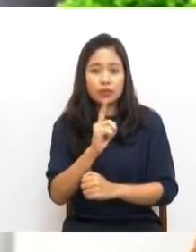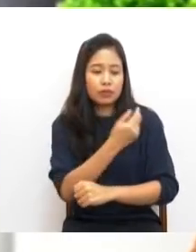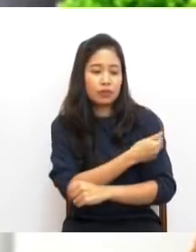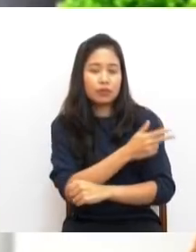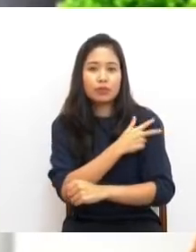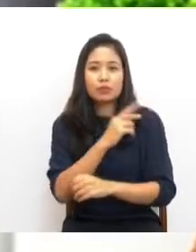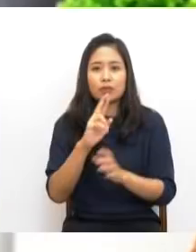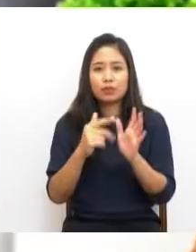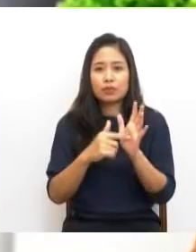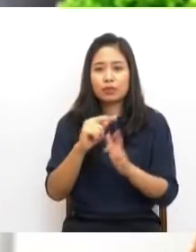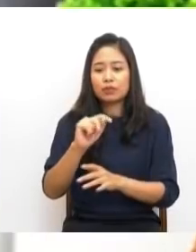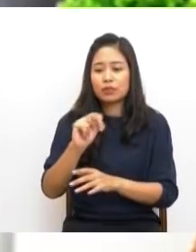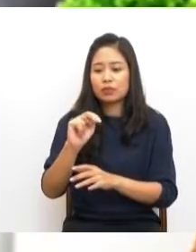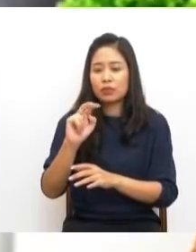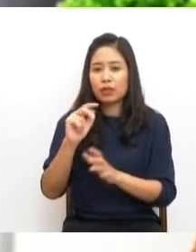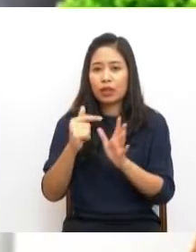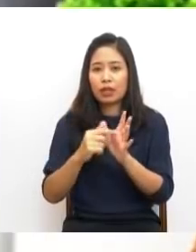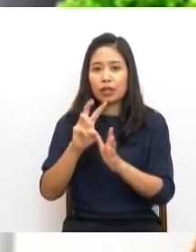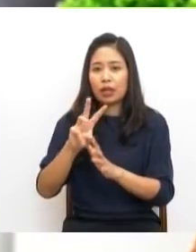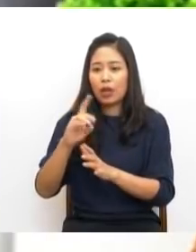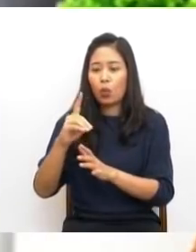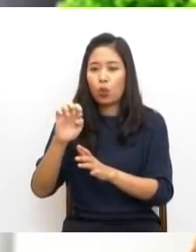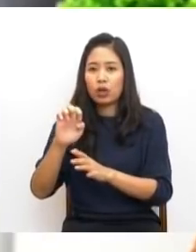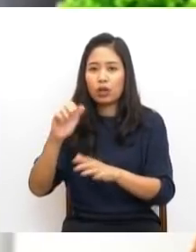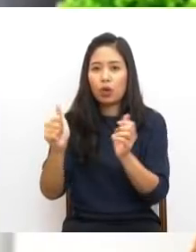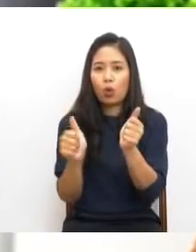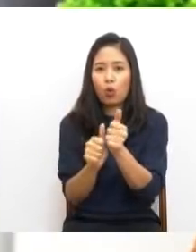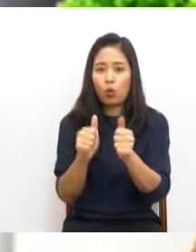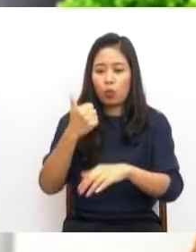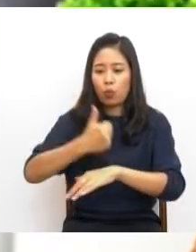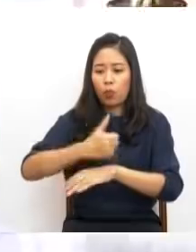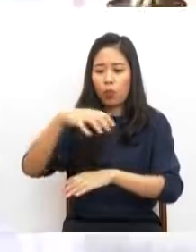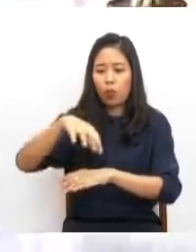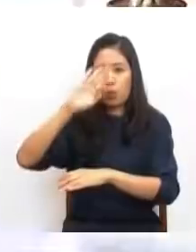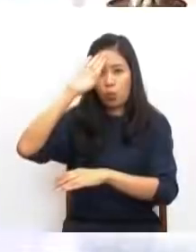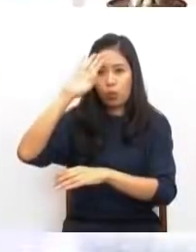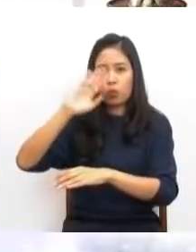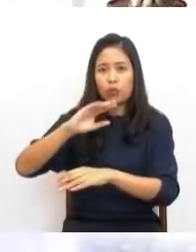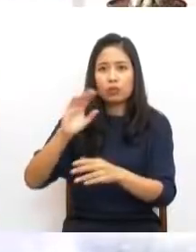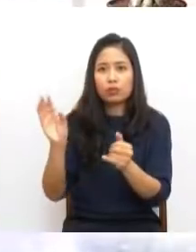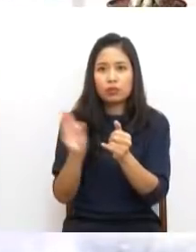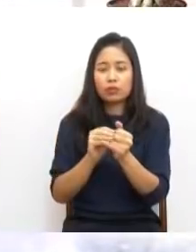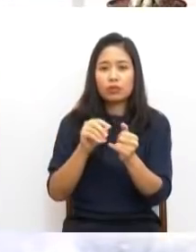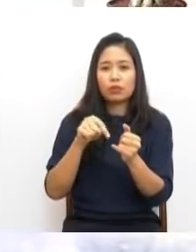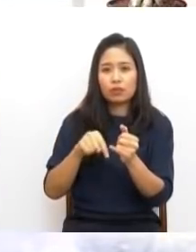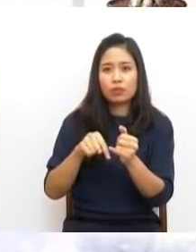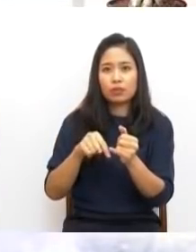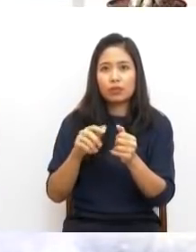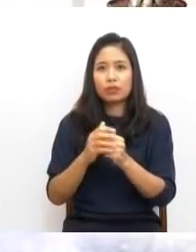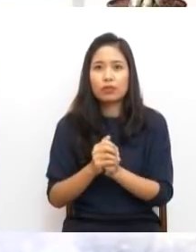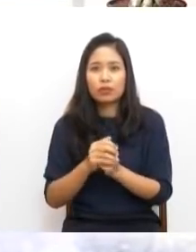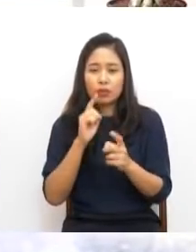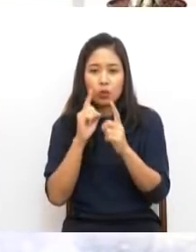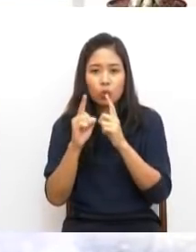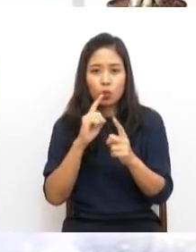วดีตันติทวีวัฒน์รองผู้อำนวยการกองโรคติดต่อทั่วไปรักษาการแพทย์เชี่ยวชาญกรมควบคุมโรคจะมาพูดคุยในประ